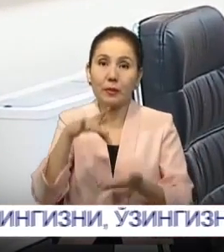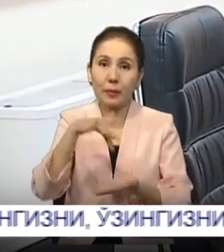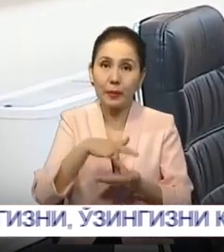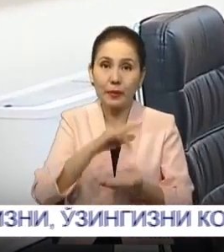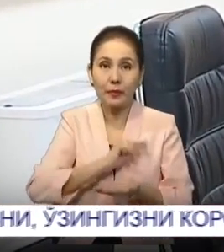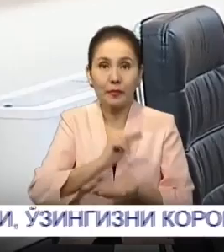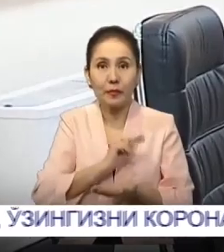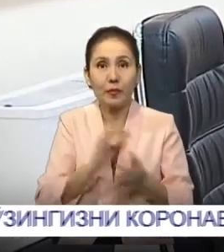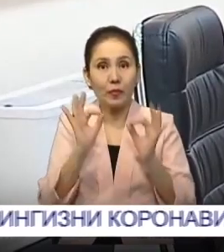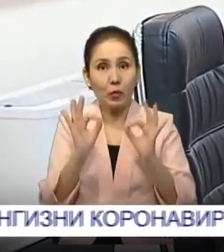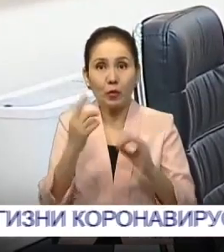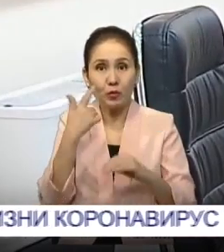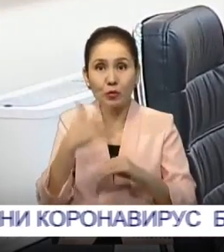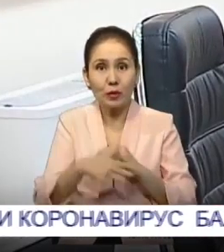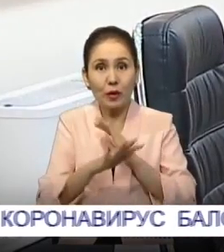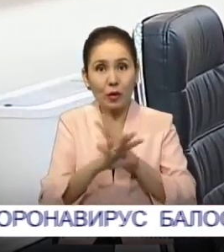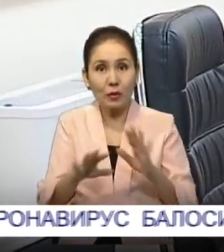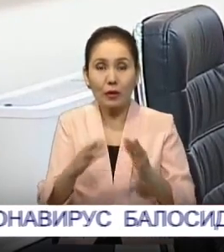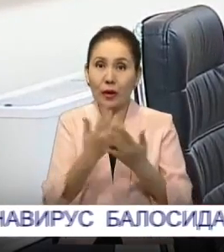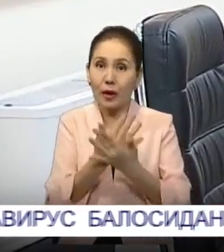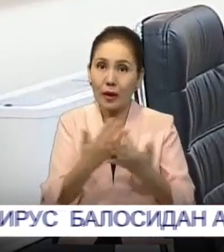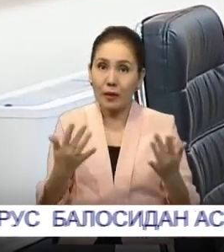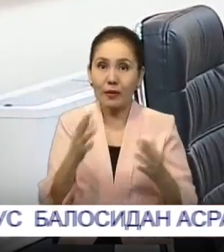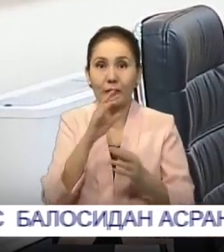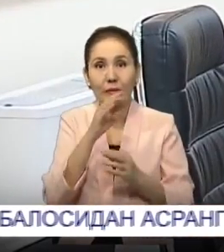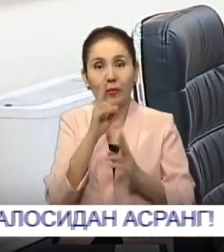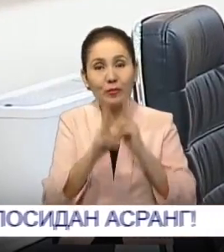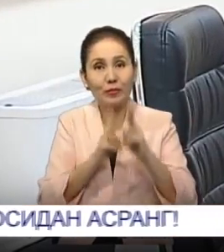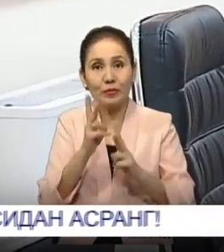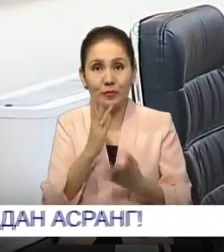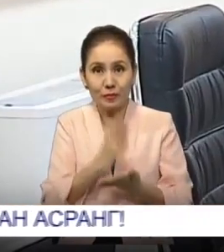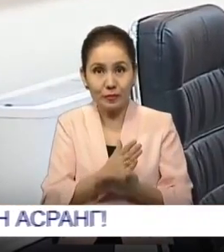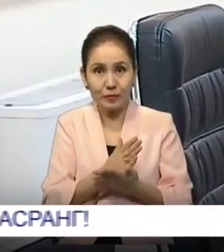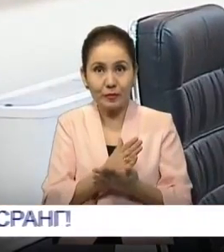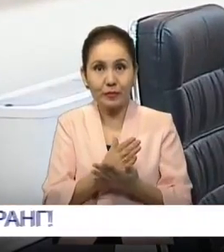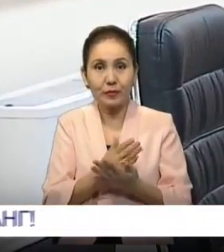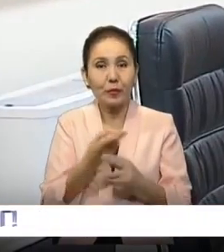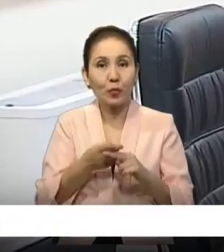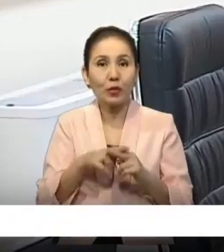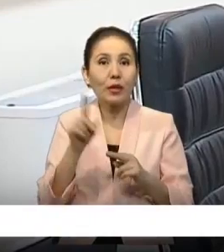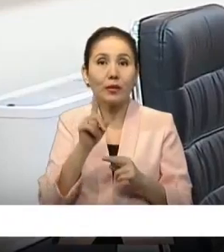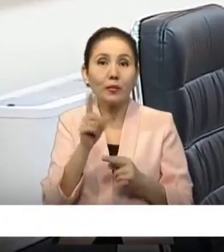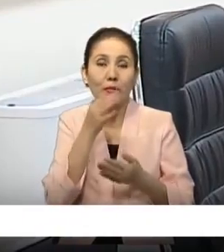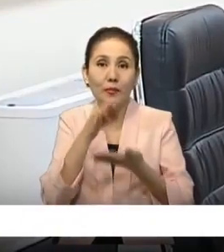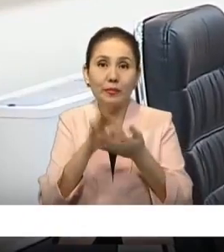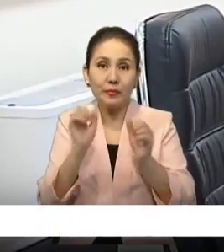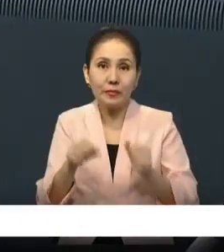faoliyatini u qadar to'g'ri tushunmagan holda har xil nojo'yi murojaatlar ham bo'lib turibdi. Bunga nima munosabat bildirgan